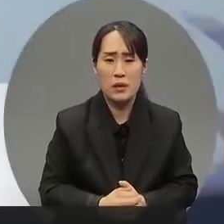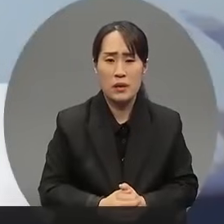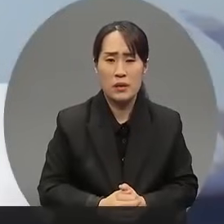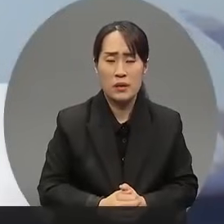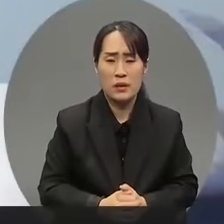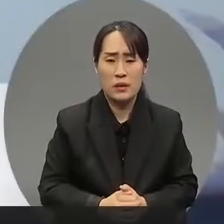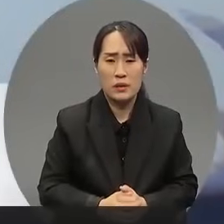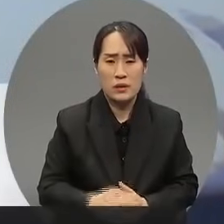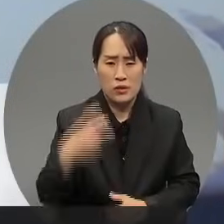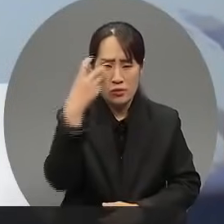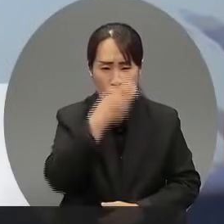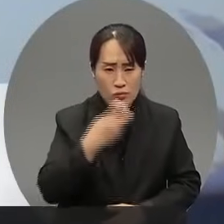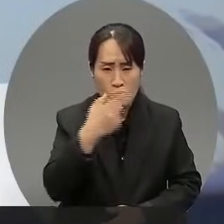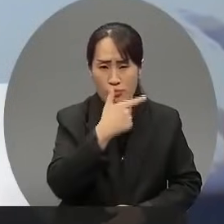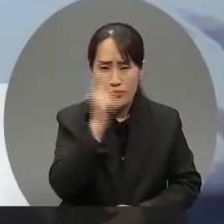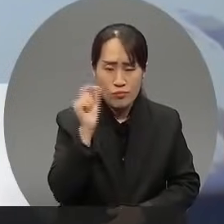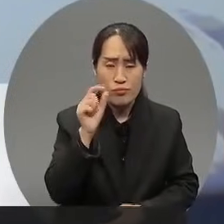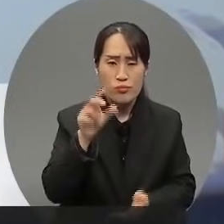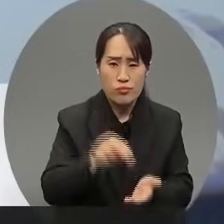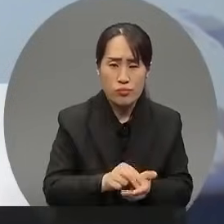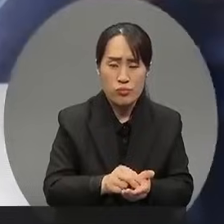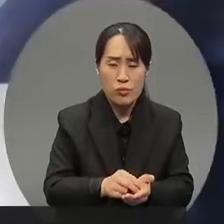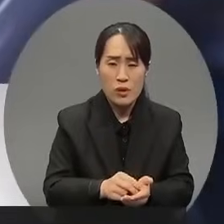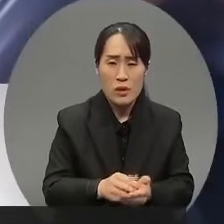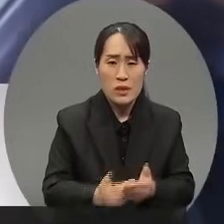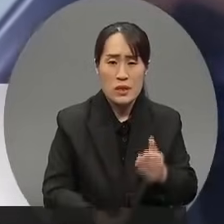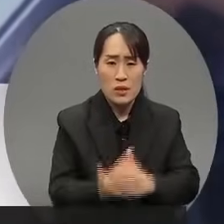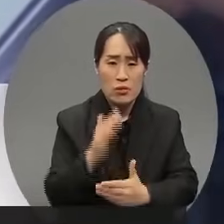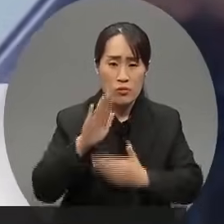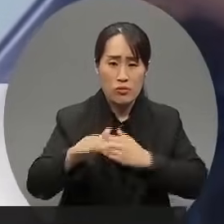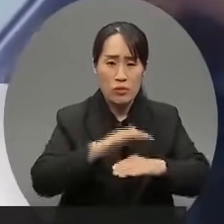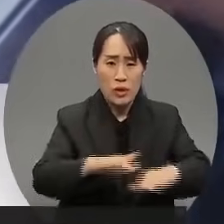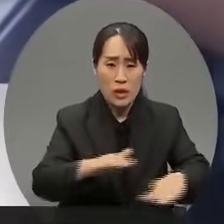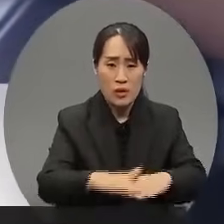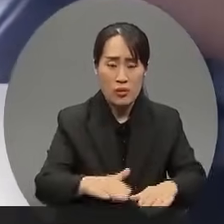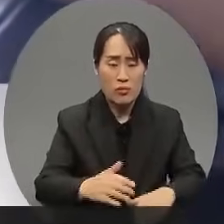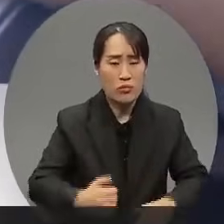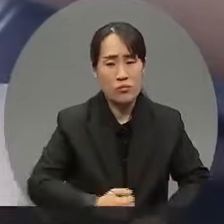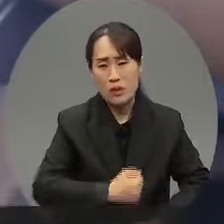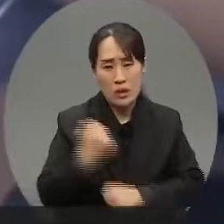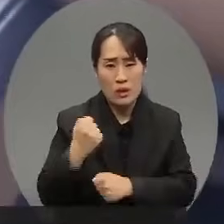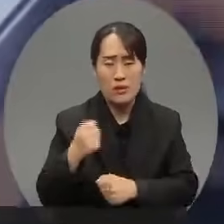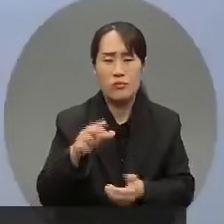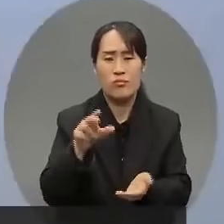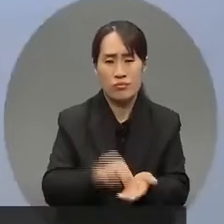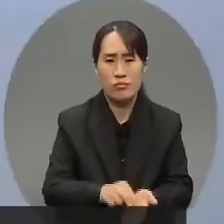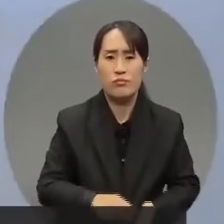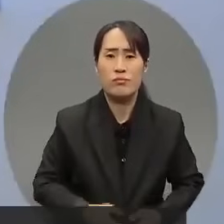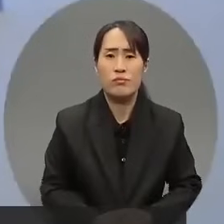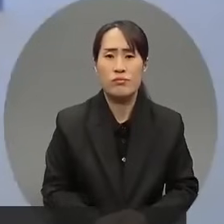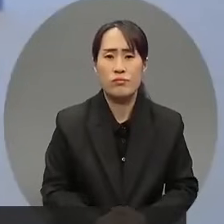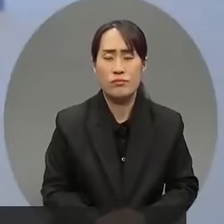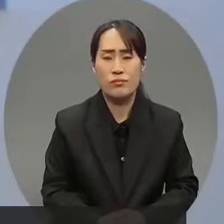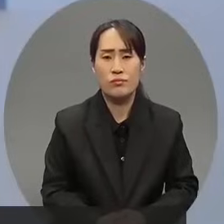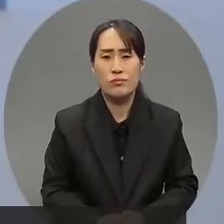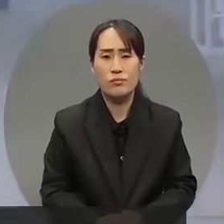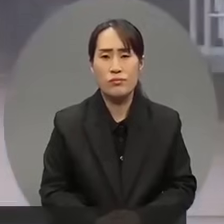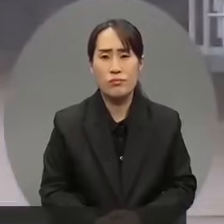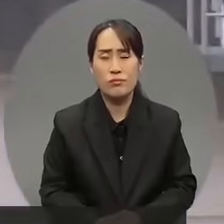의무를 다하지 않은 건 물론 사후 처리에도 문제가 있었다는 이유입니다 이지현 기자가 보도합니다